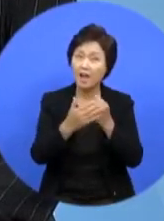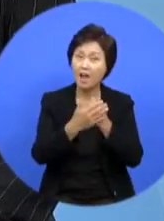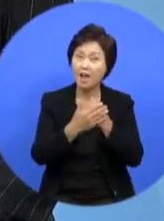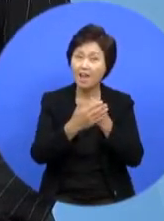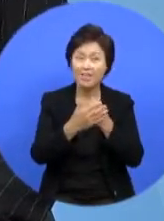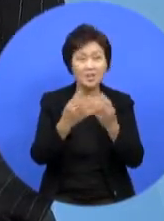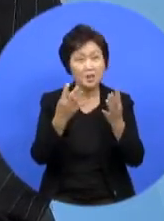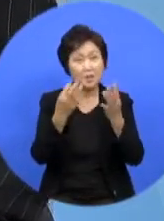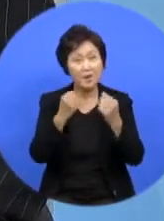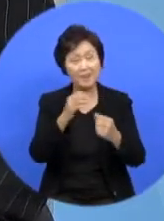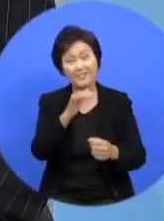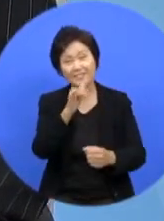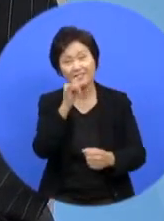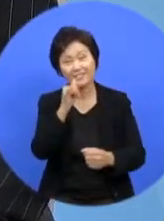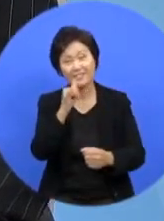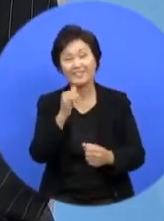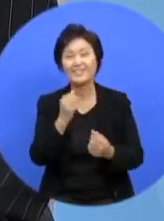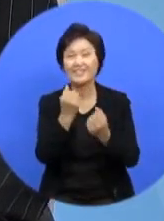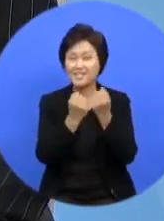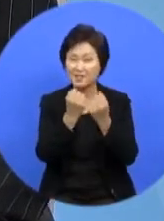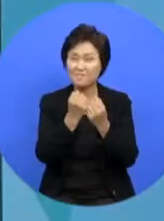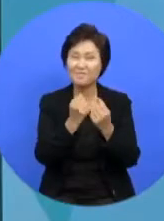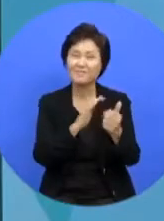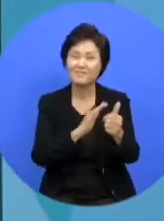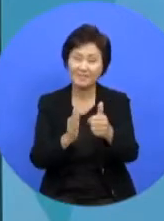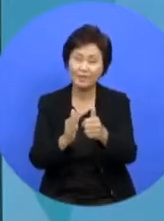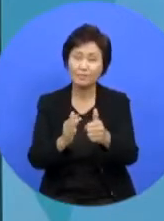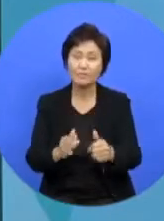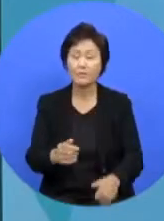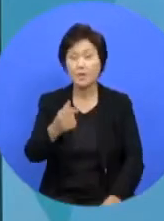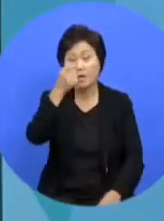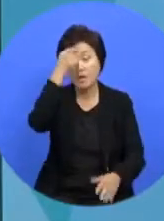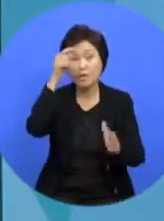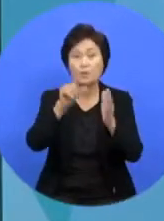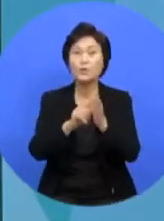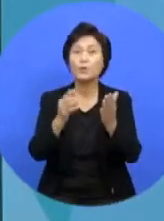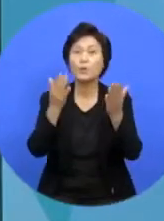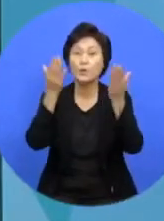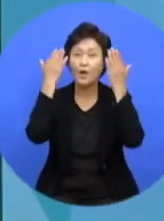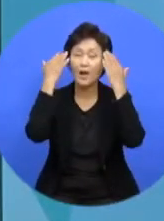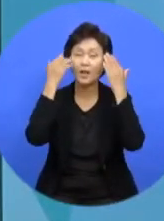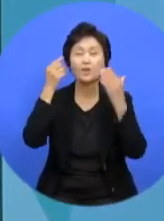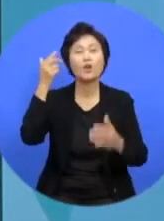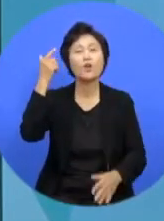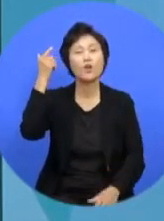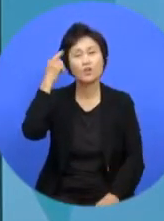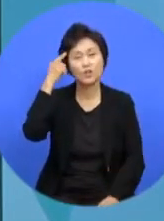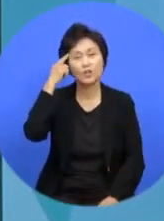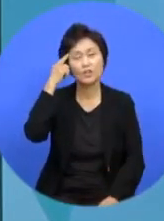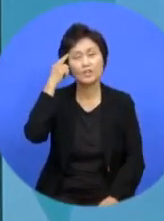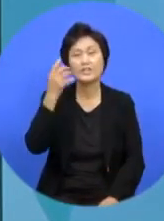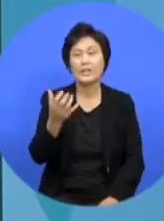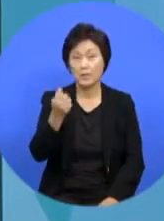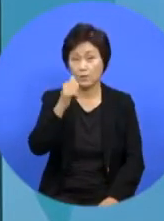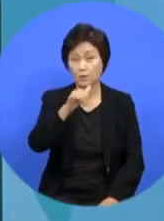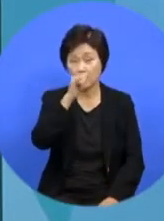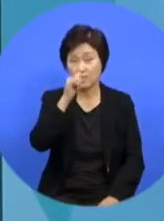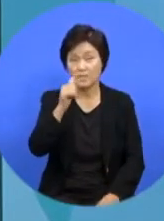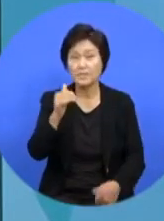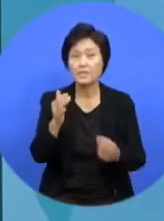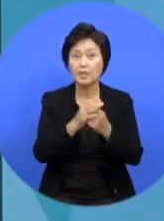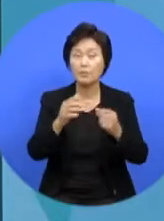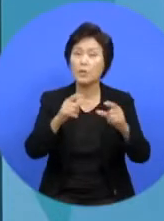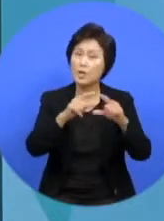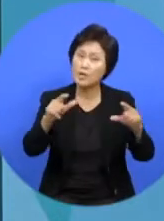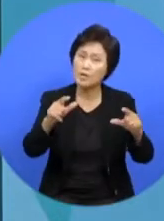설명 좀 해주세요. 저희들은 이제 기독교 학교고 기독교 학교 정신을 가지고 있기 때문에 이제 일반적인